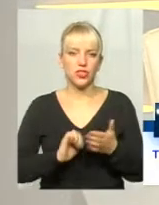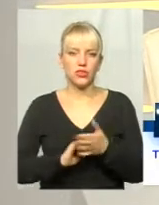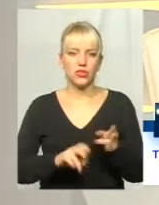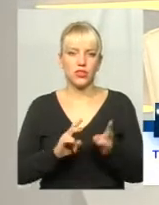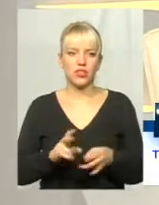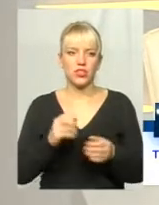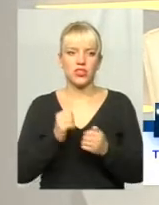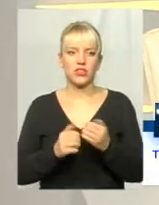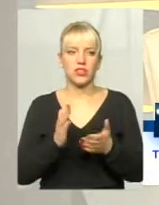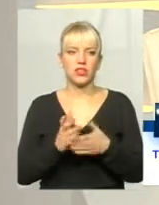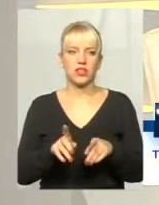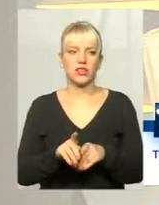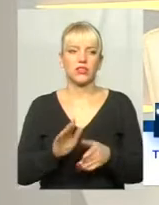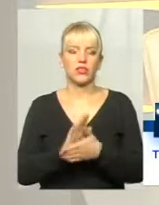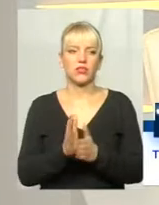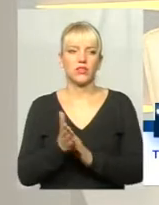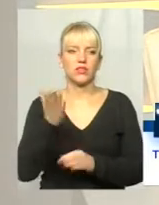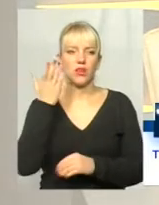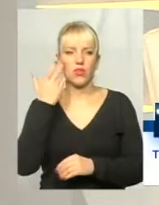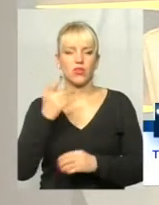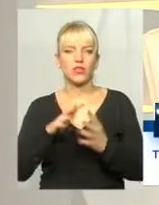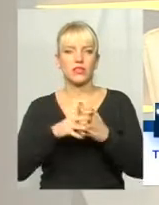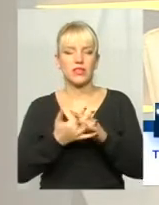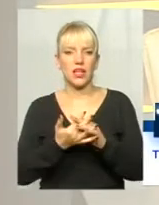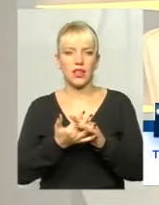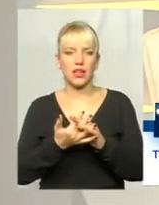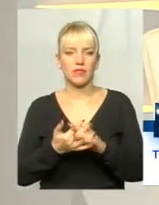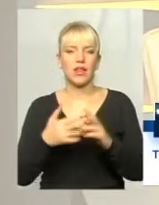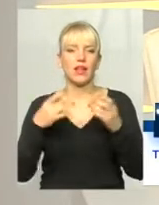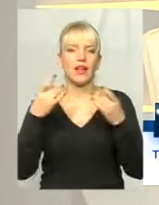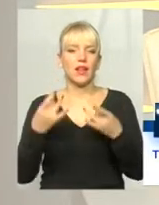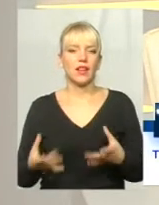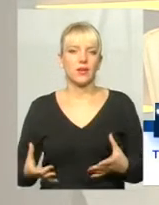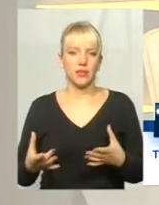маємо ситуацію, коли в селах елементарно